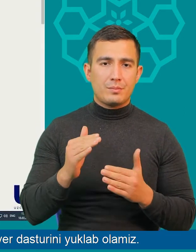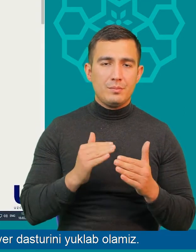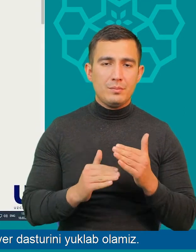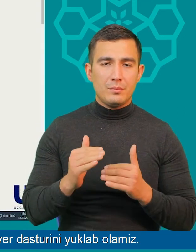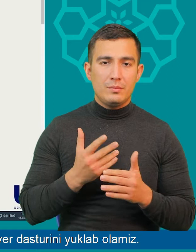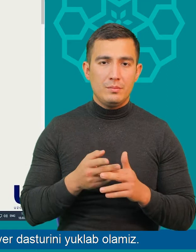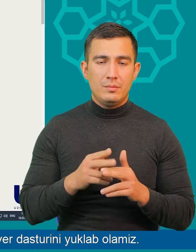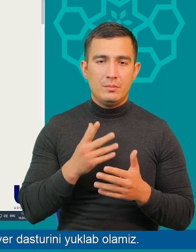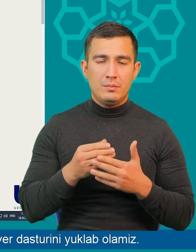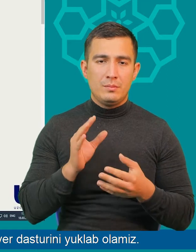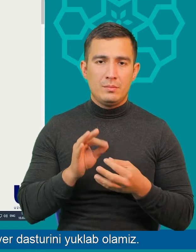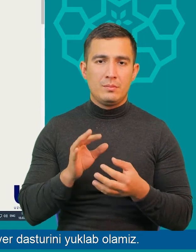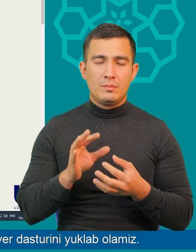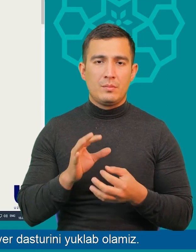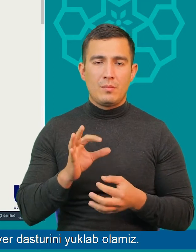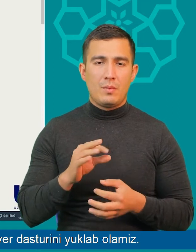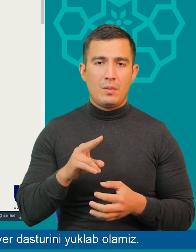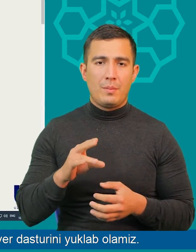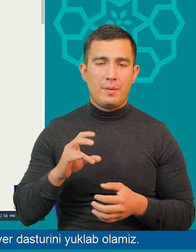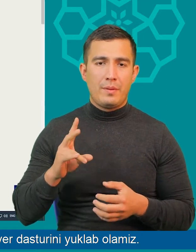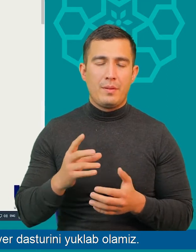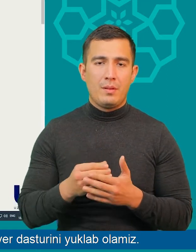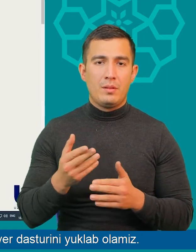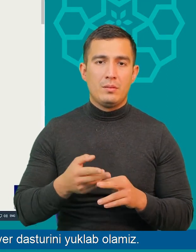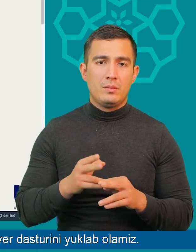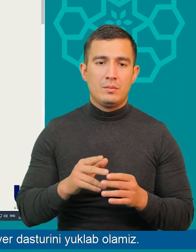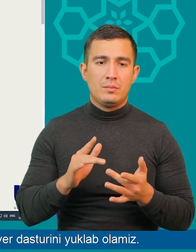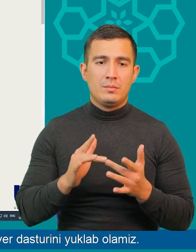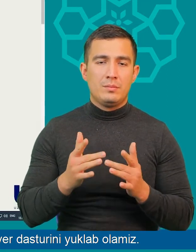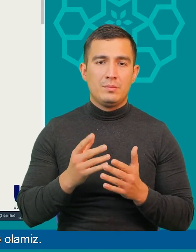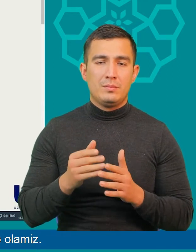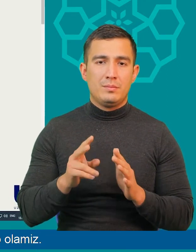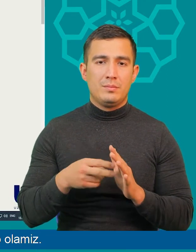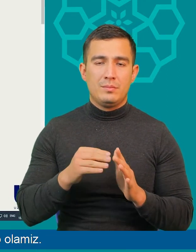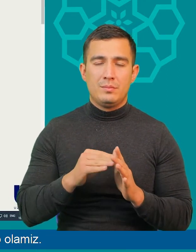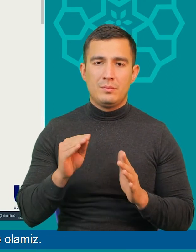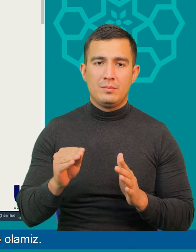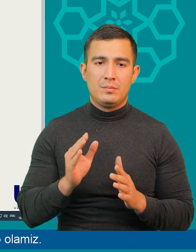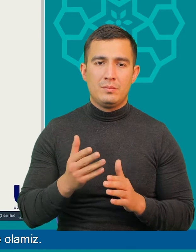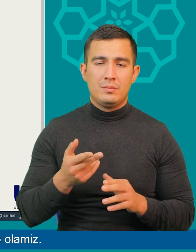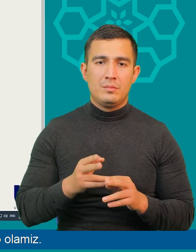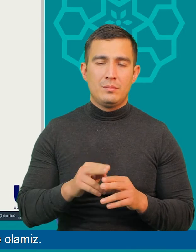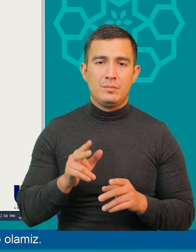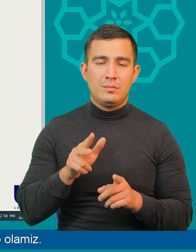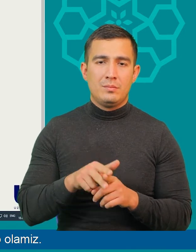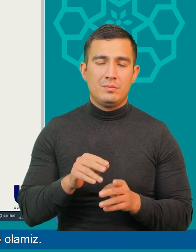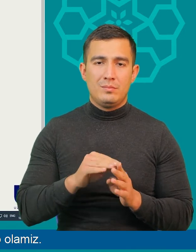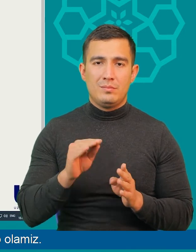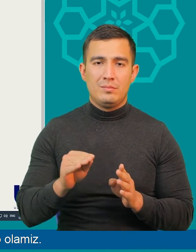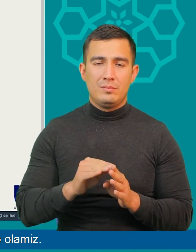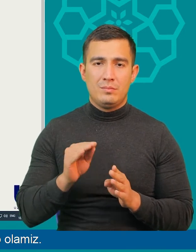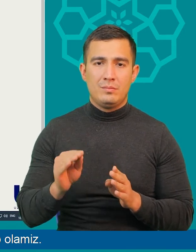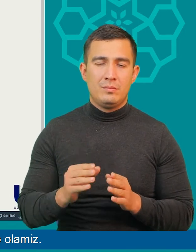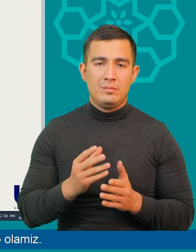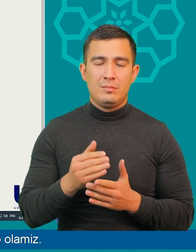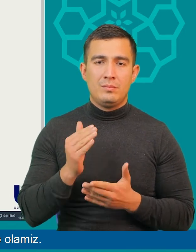ospanel.io saytiga kirib, Open Server dasturini yuklab olamiz. Yuklash buyrug'ini tanlaymiz